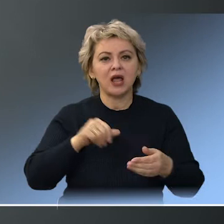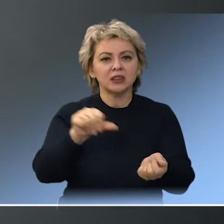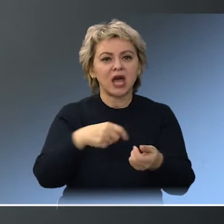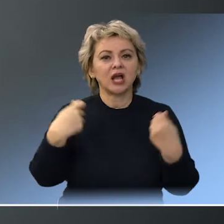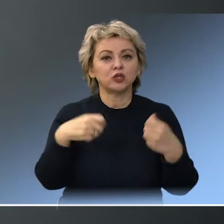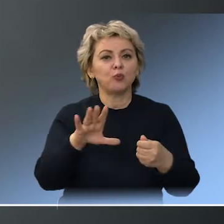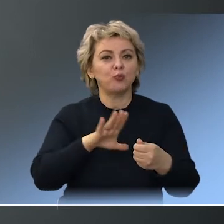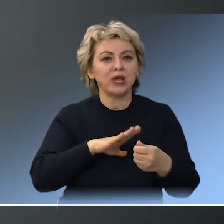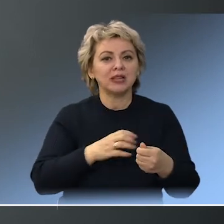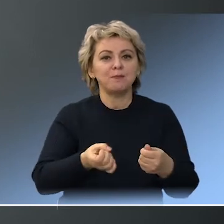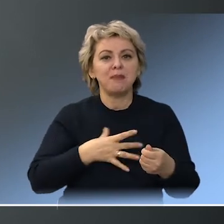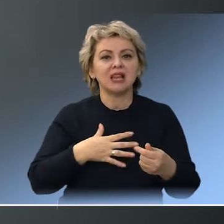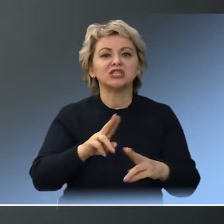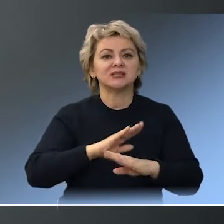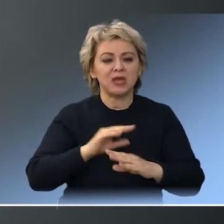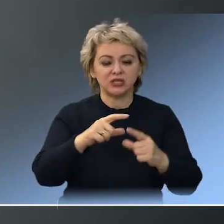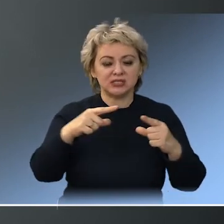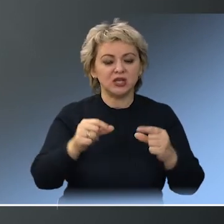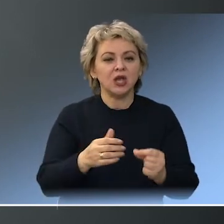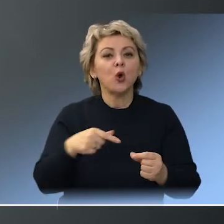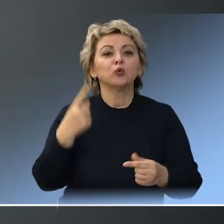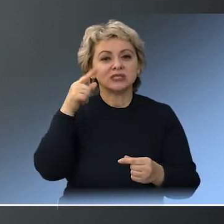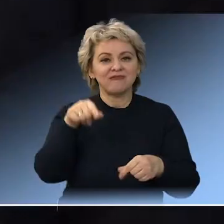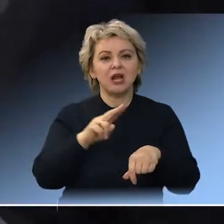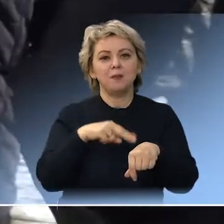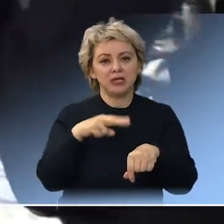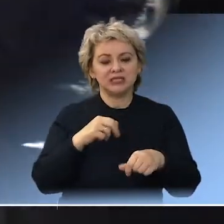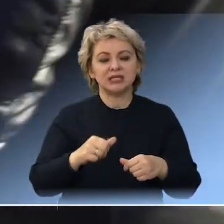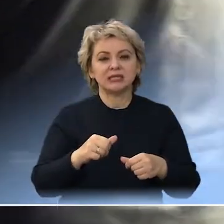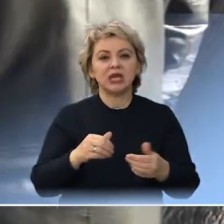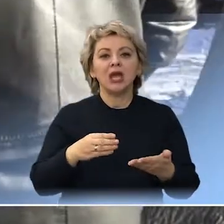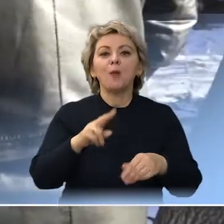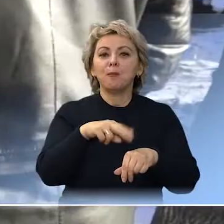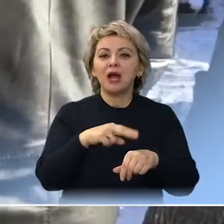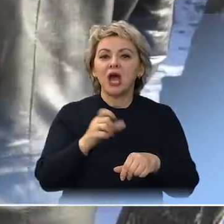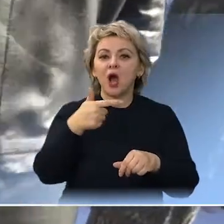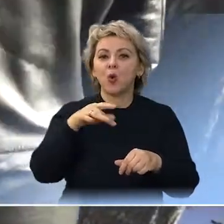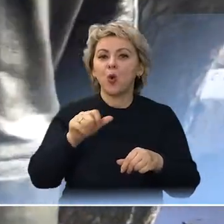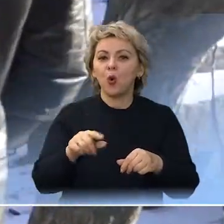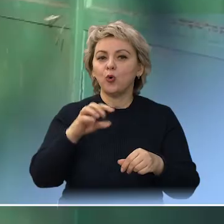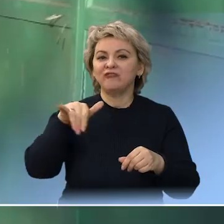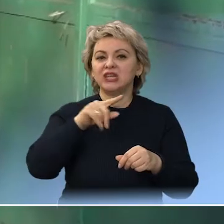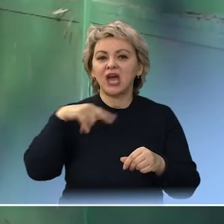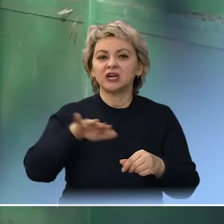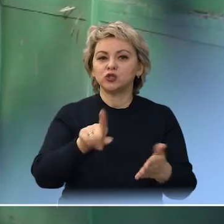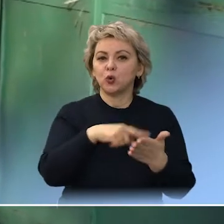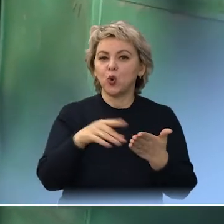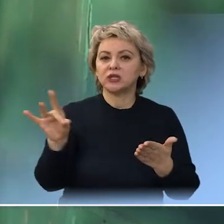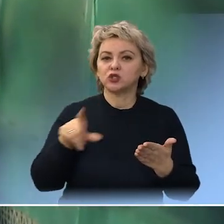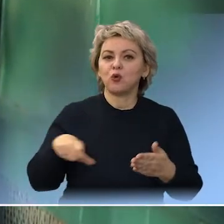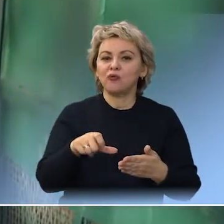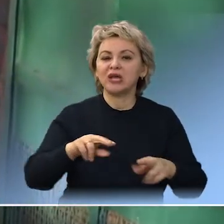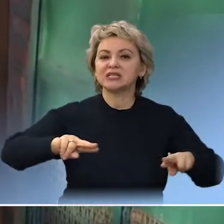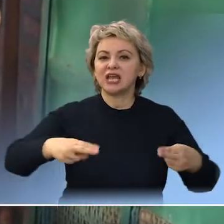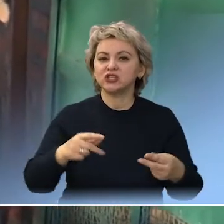наркоторговца находилось белой смерти, выясняли стражи порядка. Сотрудники ОКОН ОМВД России по городу